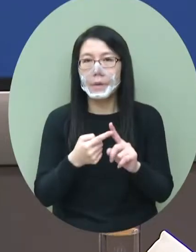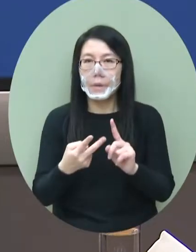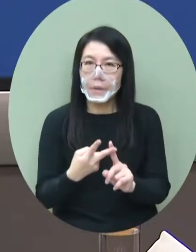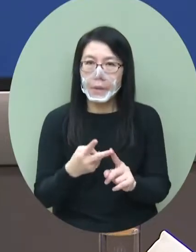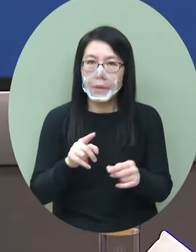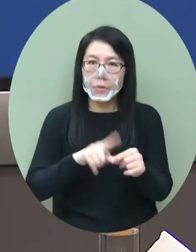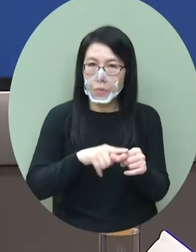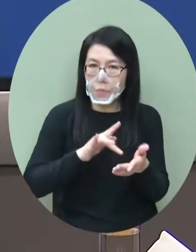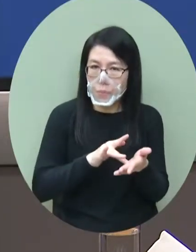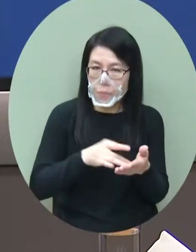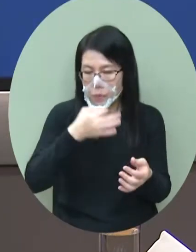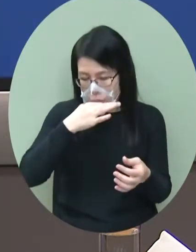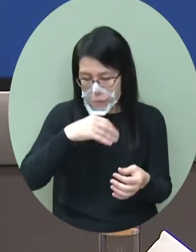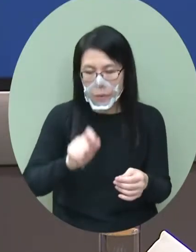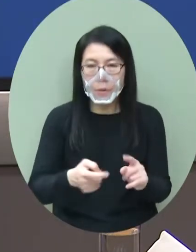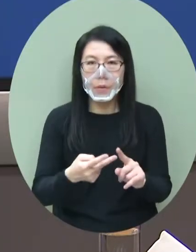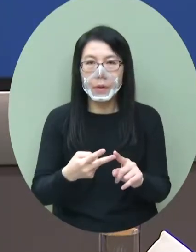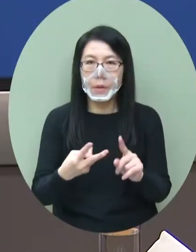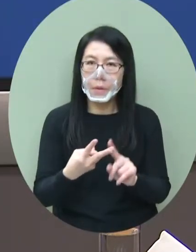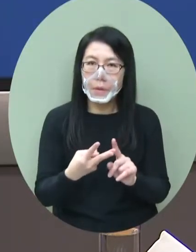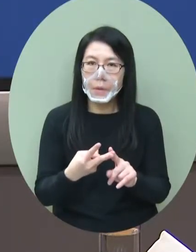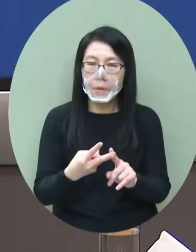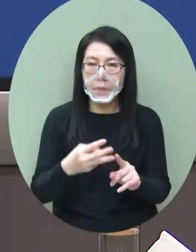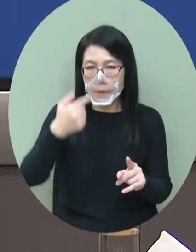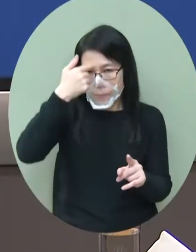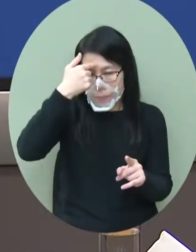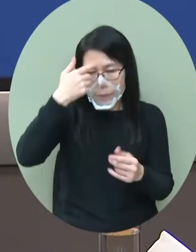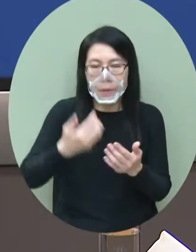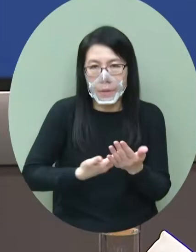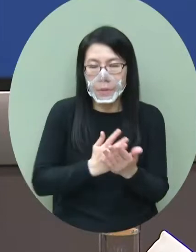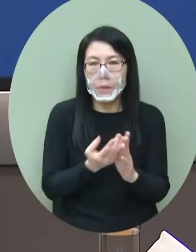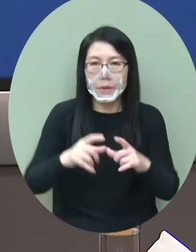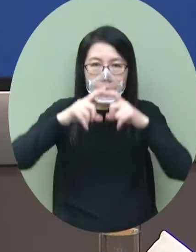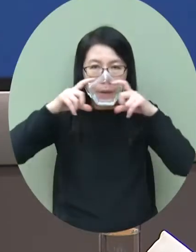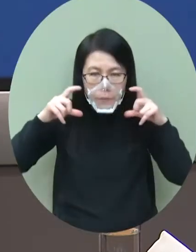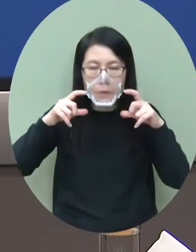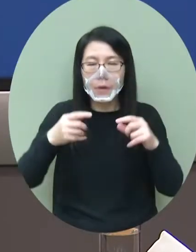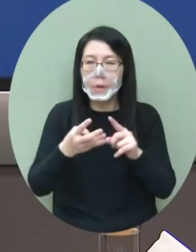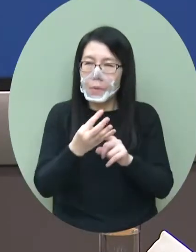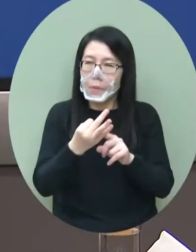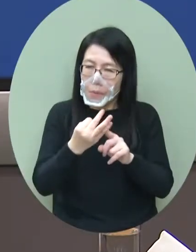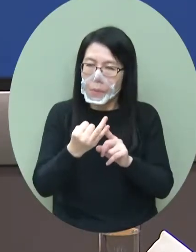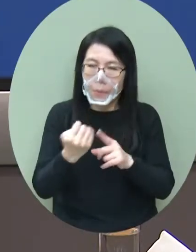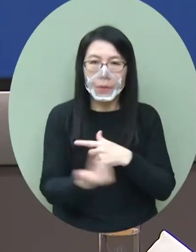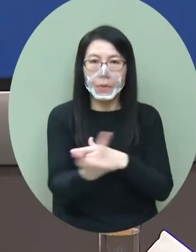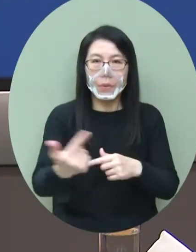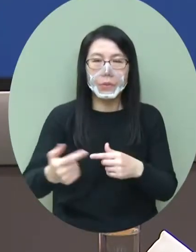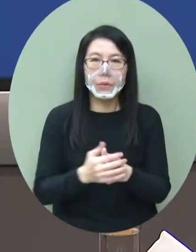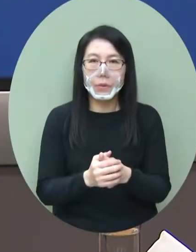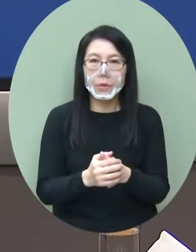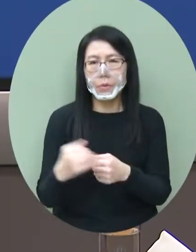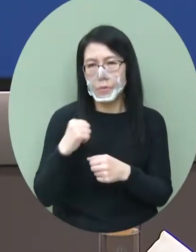包，有中成药或者有探热针，还有口罩等